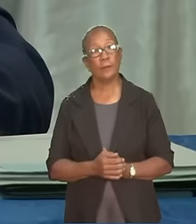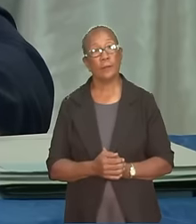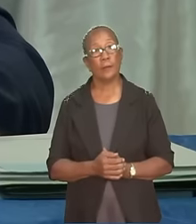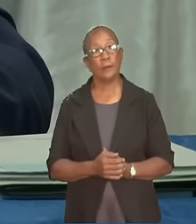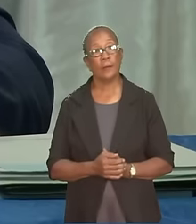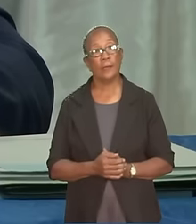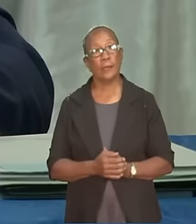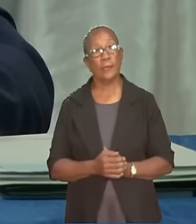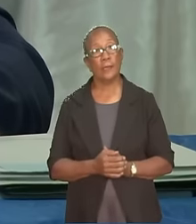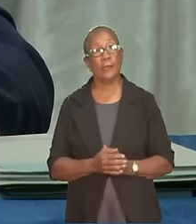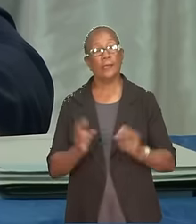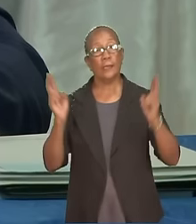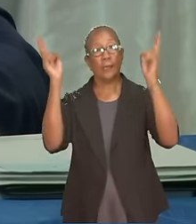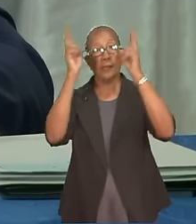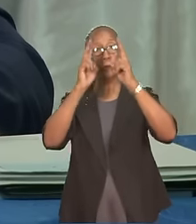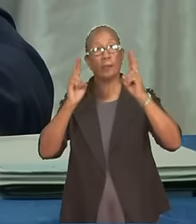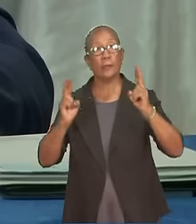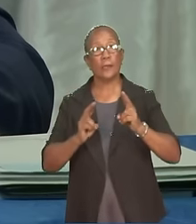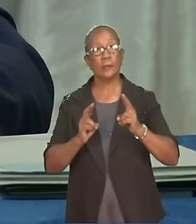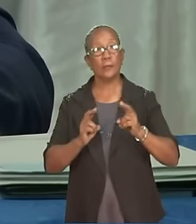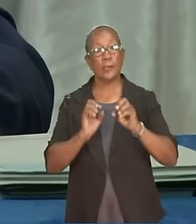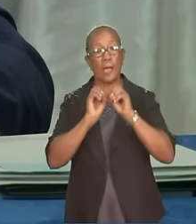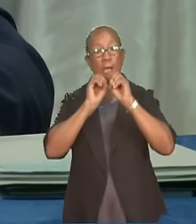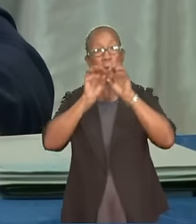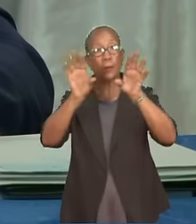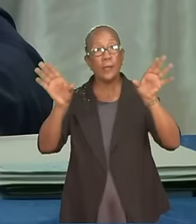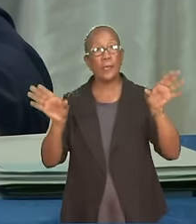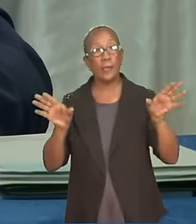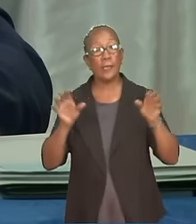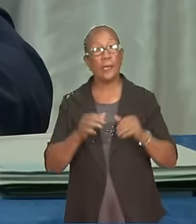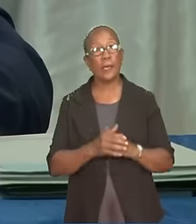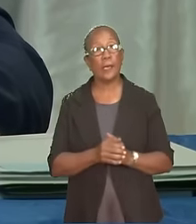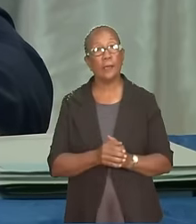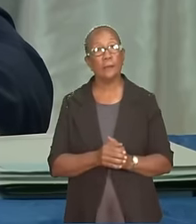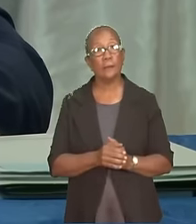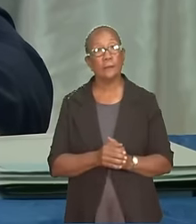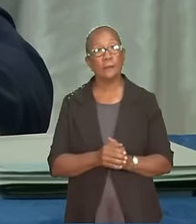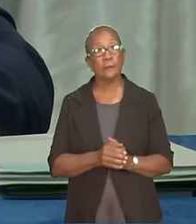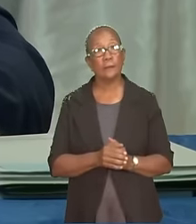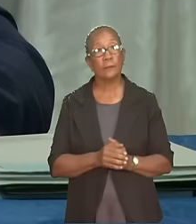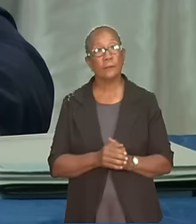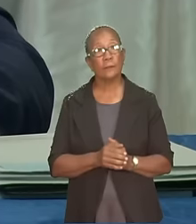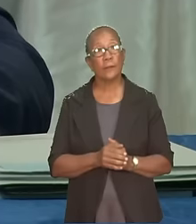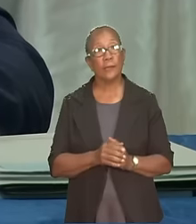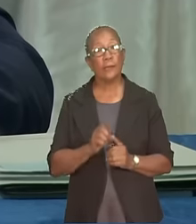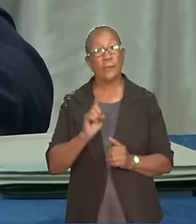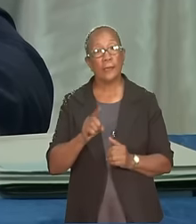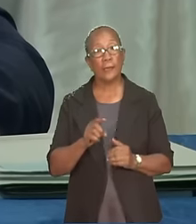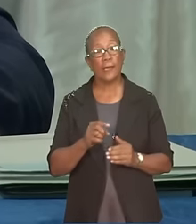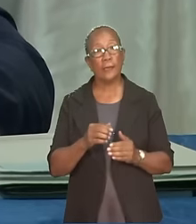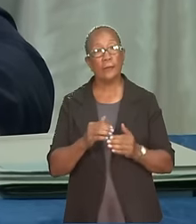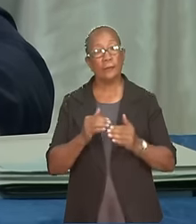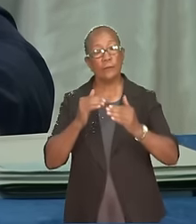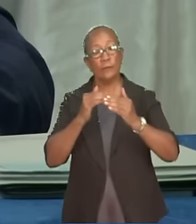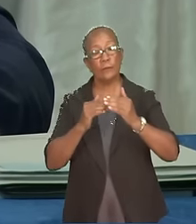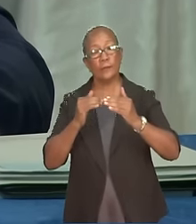in de internationale media alsof er een vertraging of een verschuiving